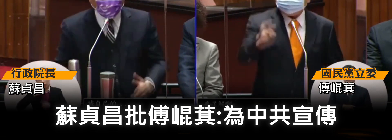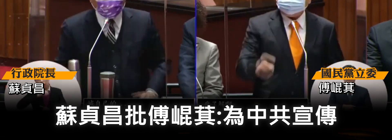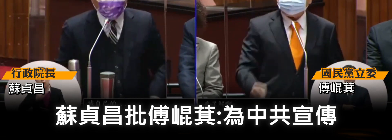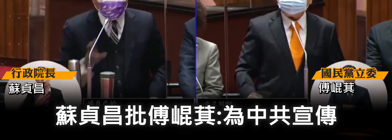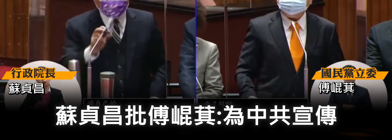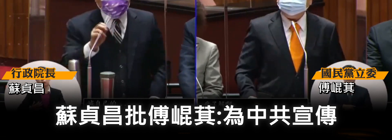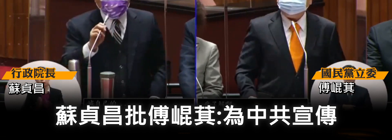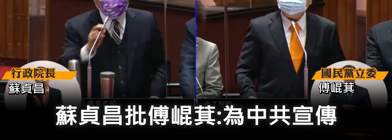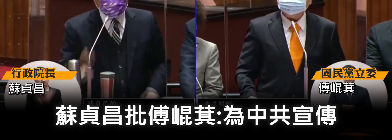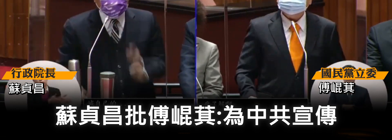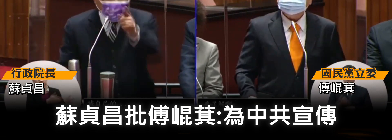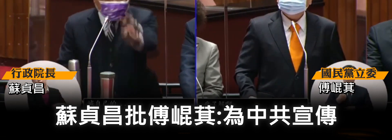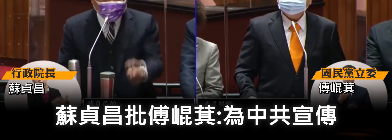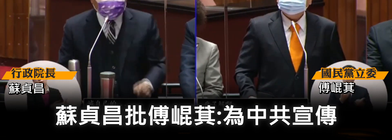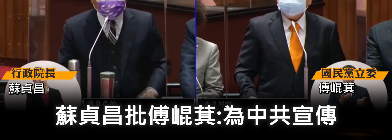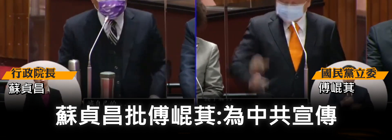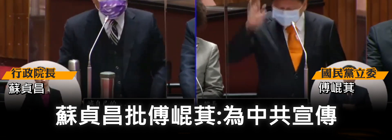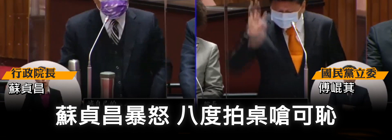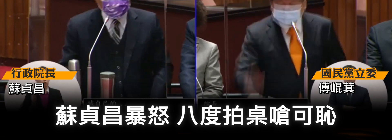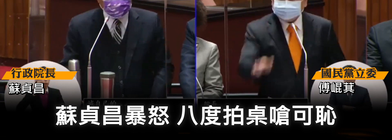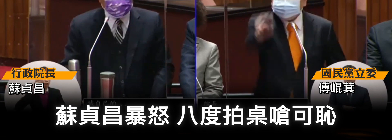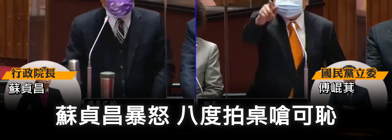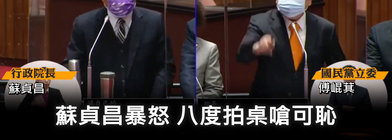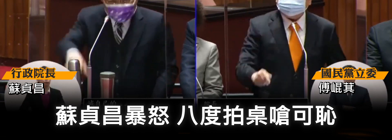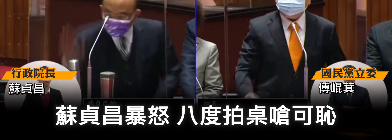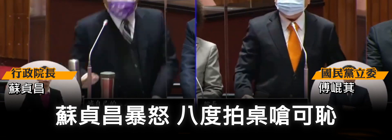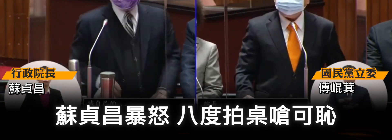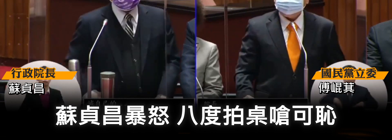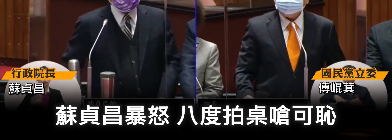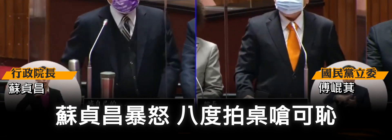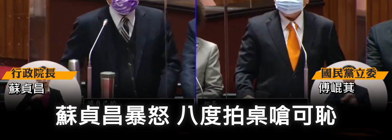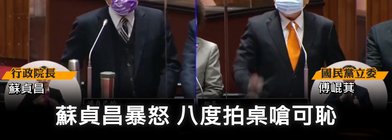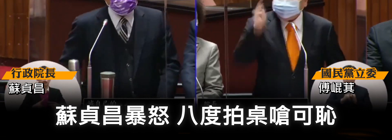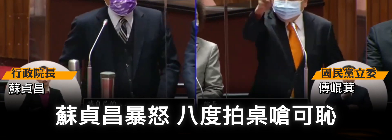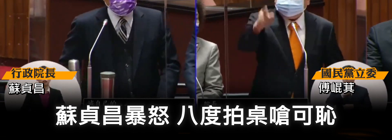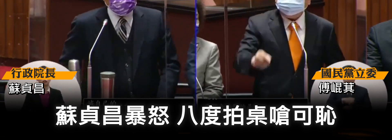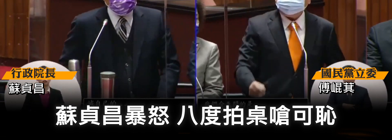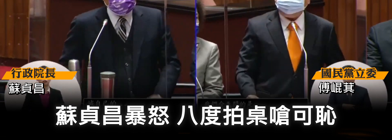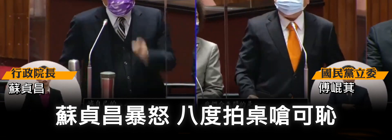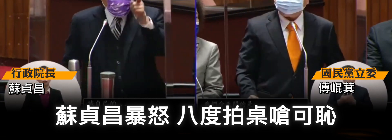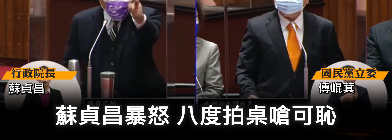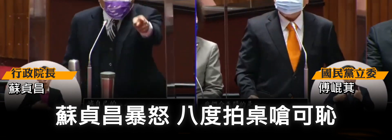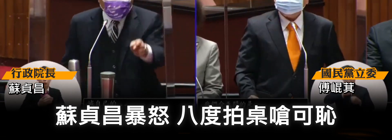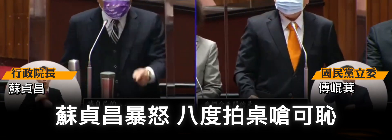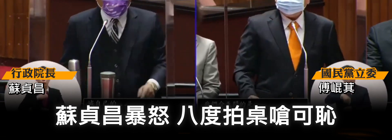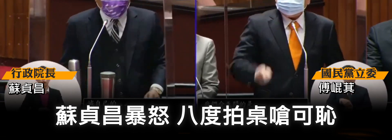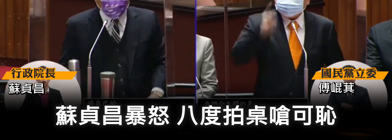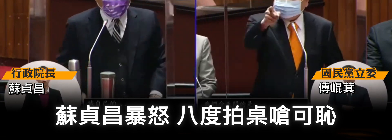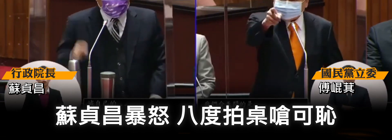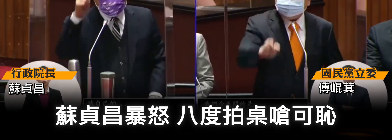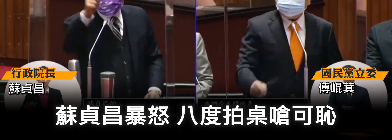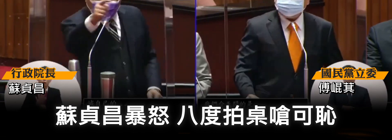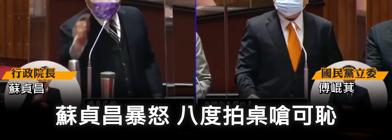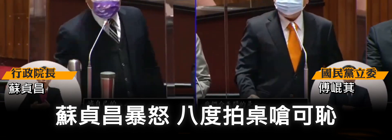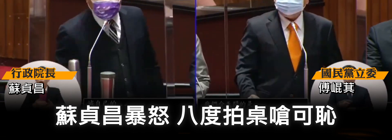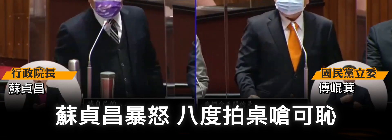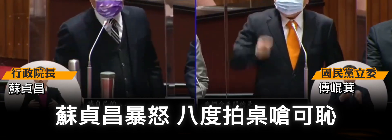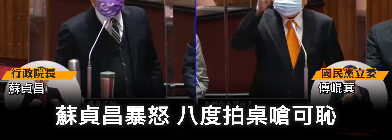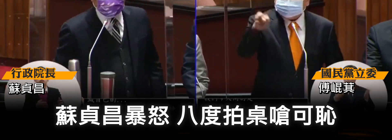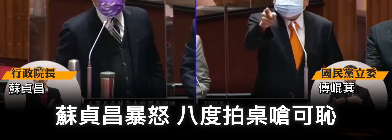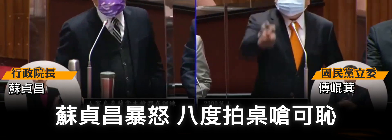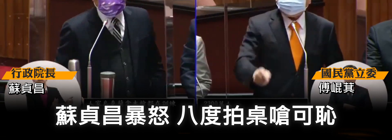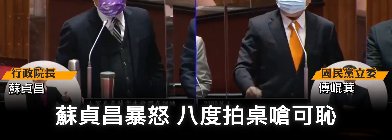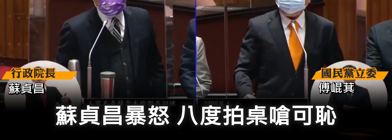千万要为台湾讲话，最可耻。 今天所有台湾人都要保护台湾， 为中国讲话， 你讲清楚， 可